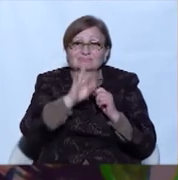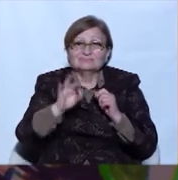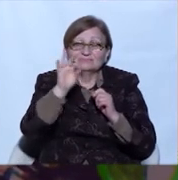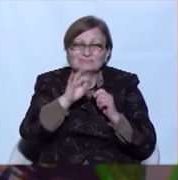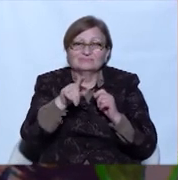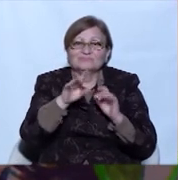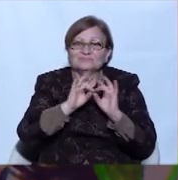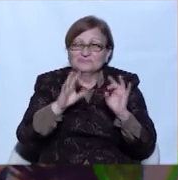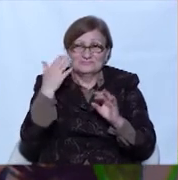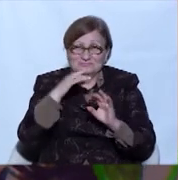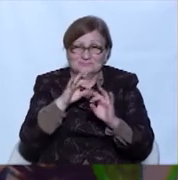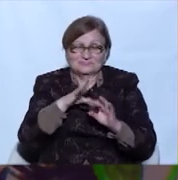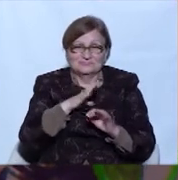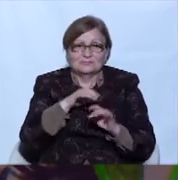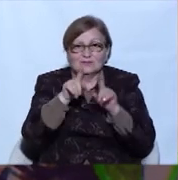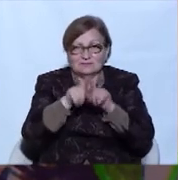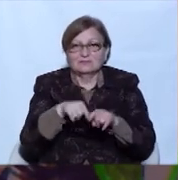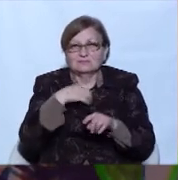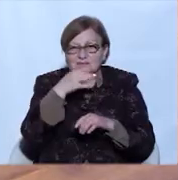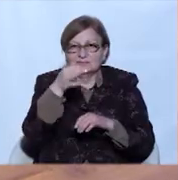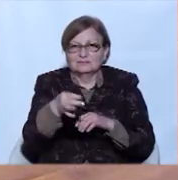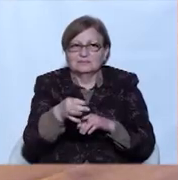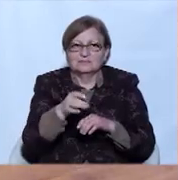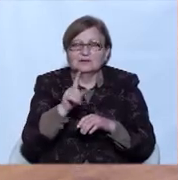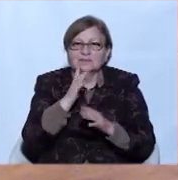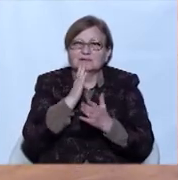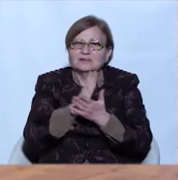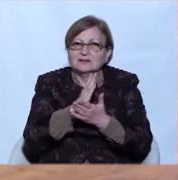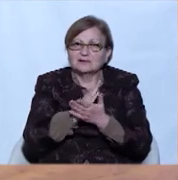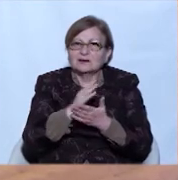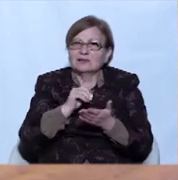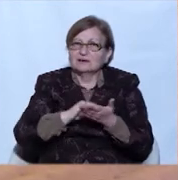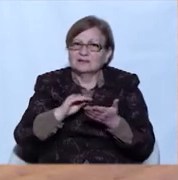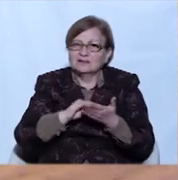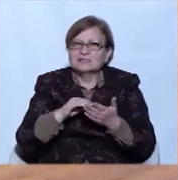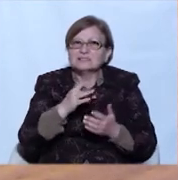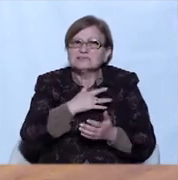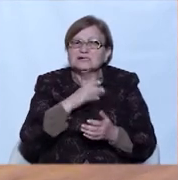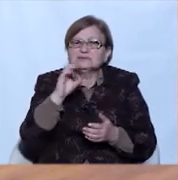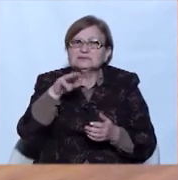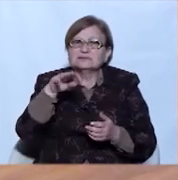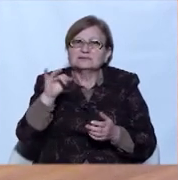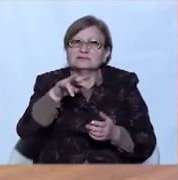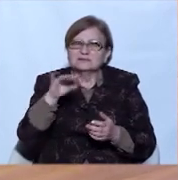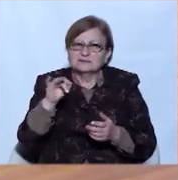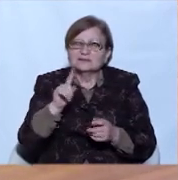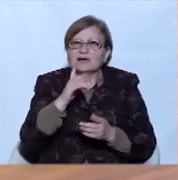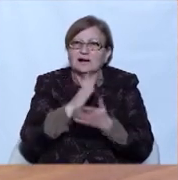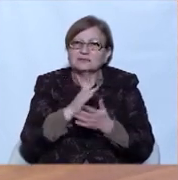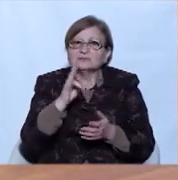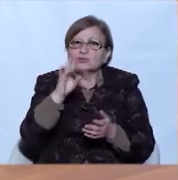ორტკიფანიძის ნოველაზე ასევე, მაშინ ვახსენეთ რა არის წერლური სტილი, რა არის